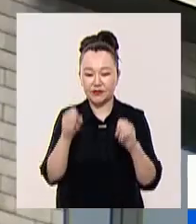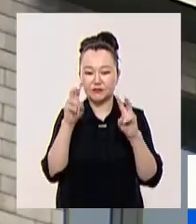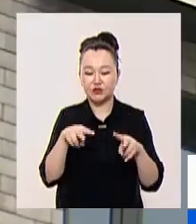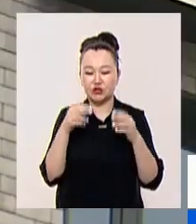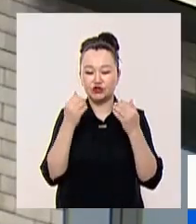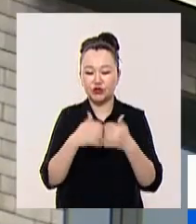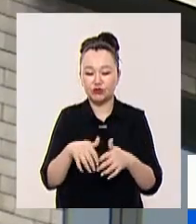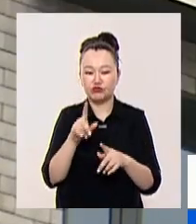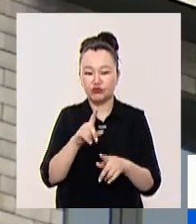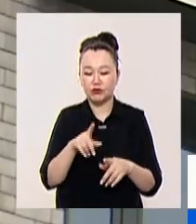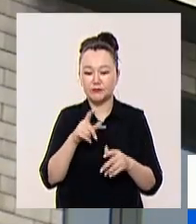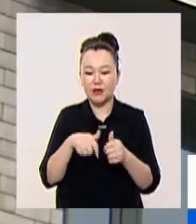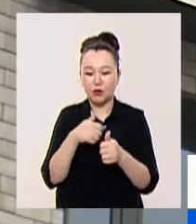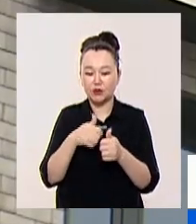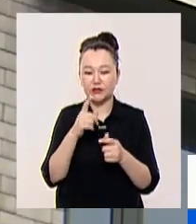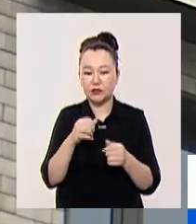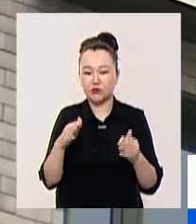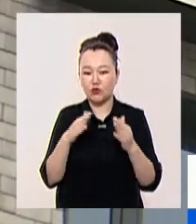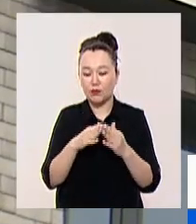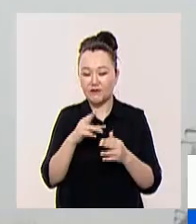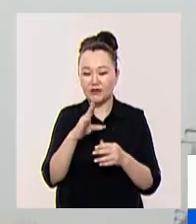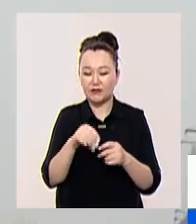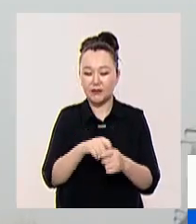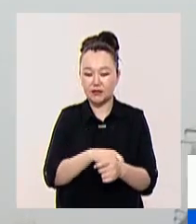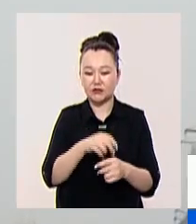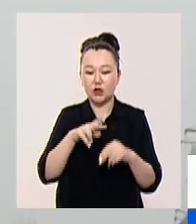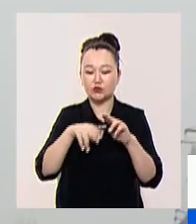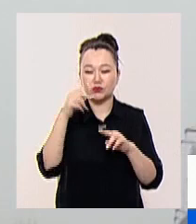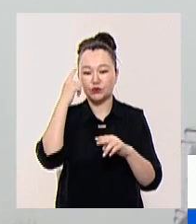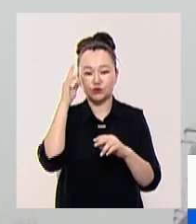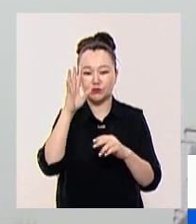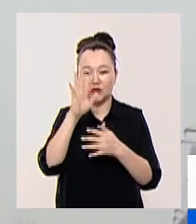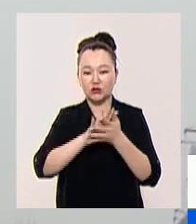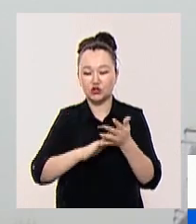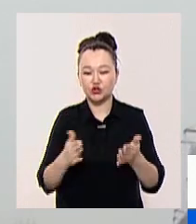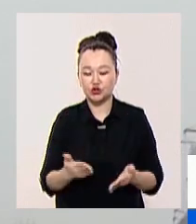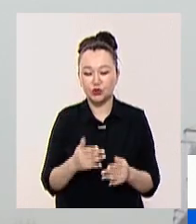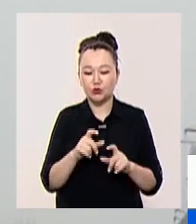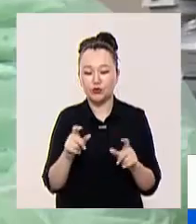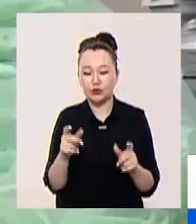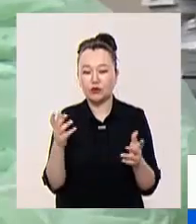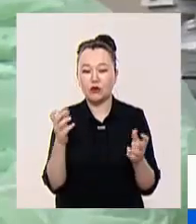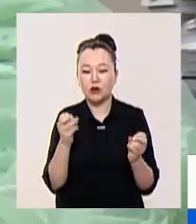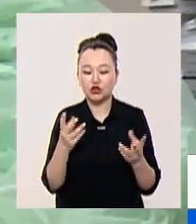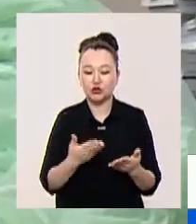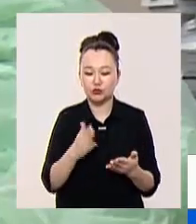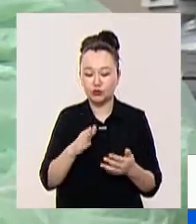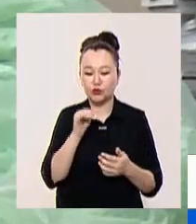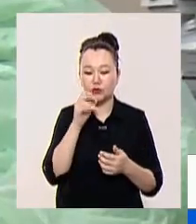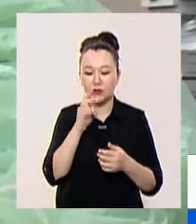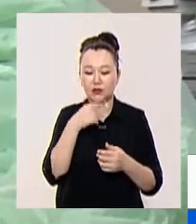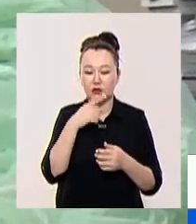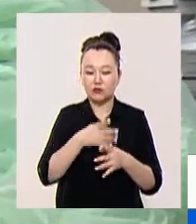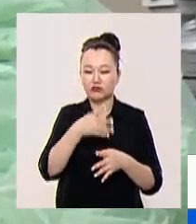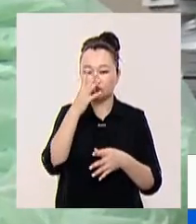Специалисты считают, что в погоне за квадратными метрами застройщики не задумываются о дальнейшей судьбе жильцов. Урбанисты говорят, многоэтажки